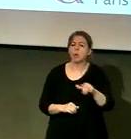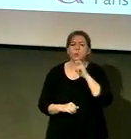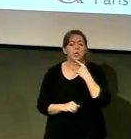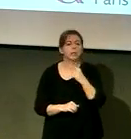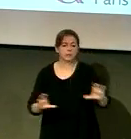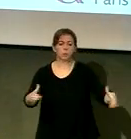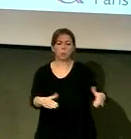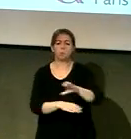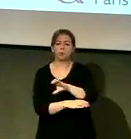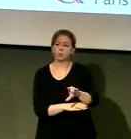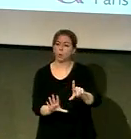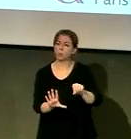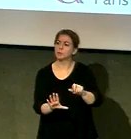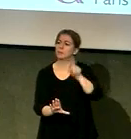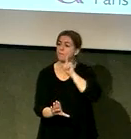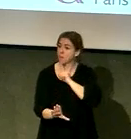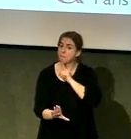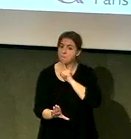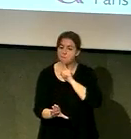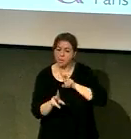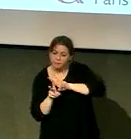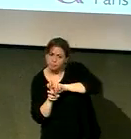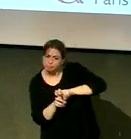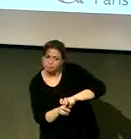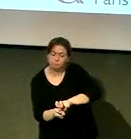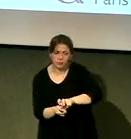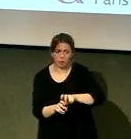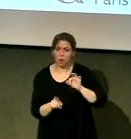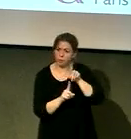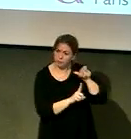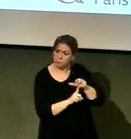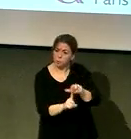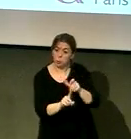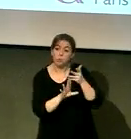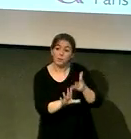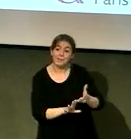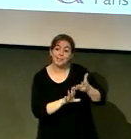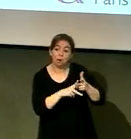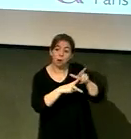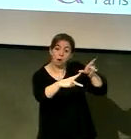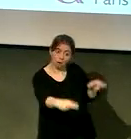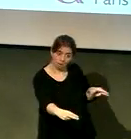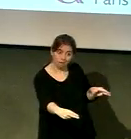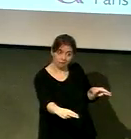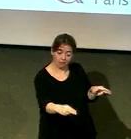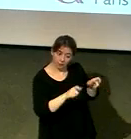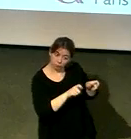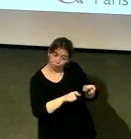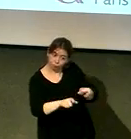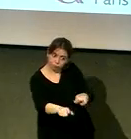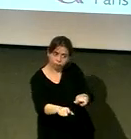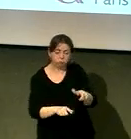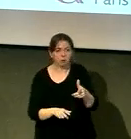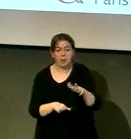femmes dont je vous ai parlé, que l'on a suivi sur une dizaine d'années et que j'ai pu retrouver encore